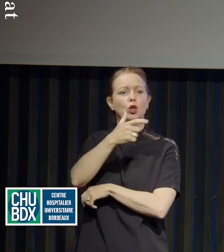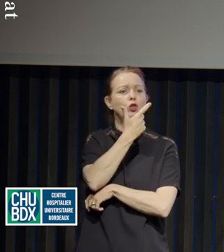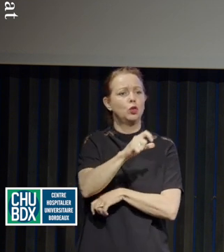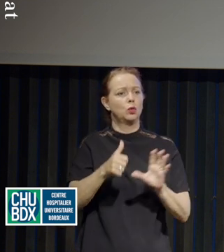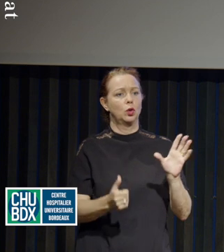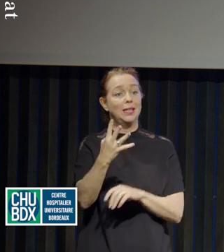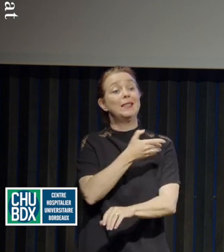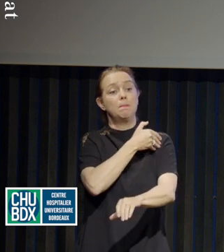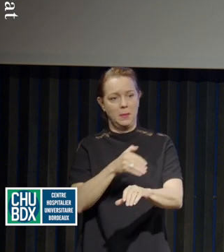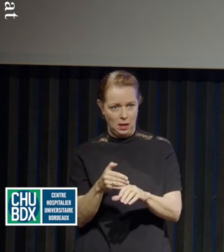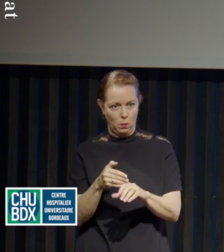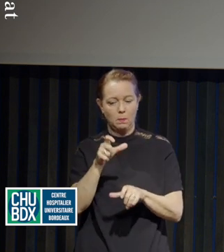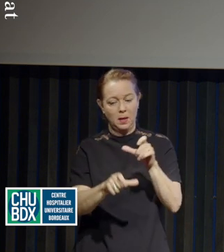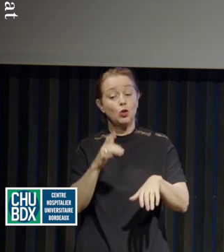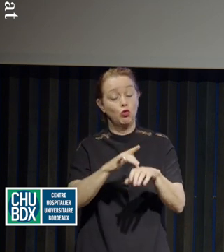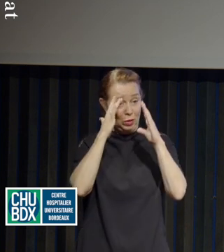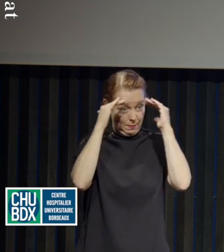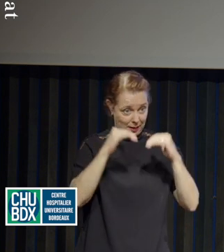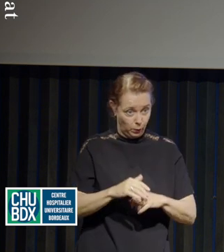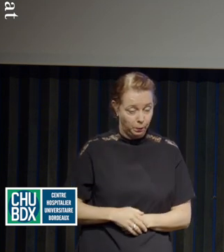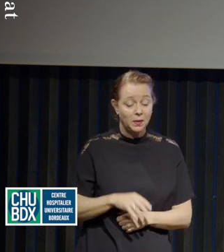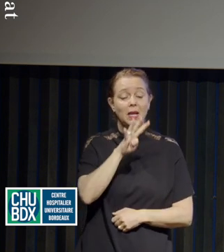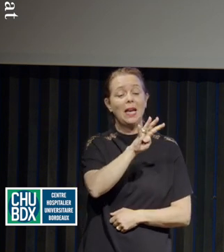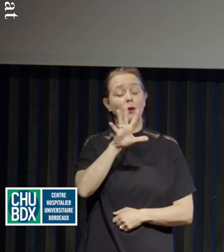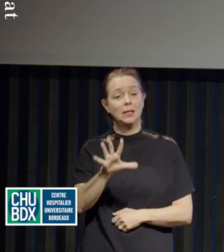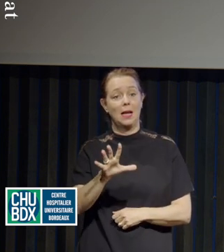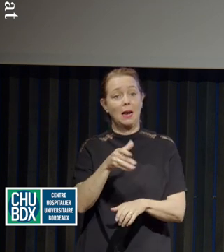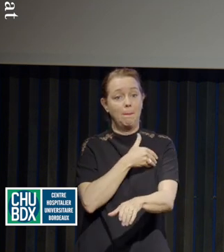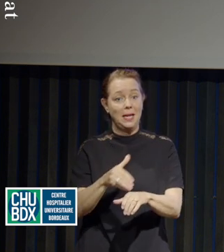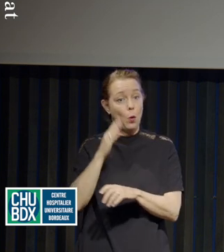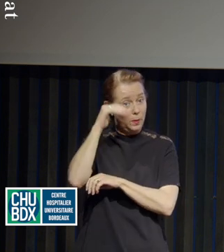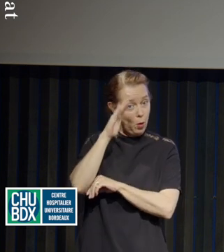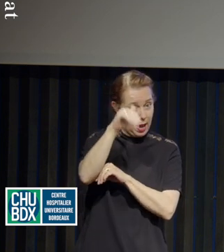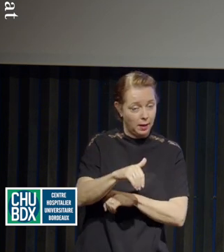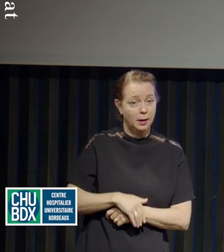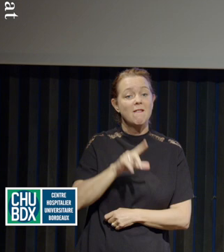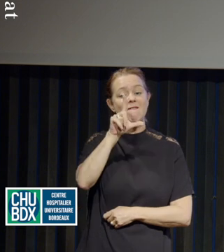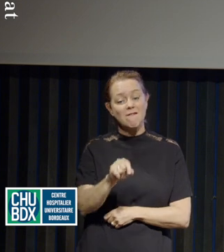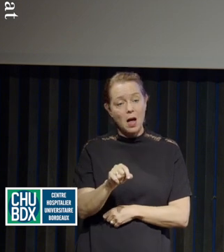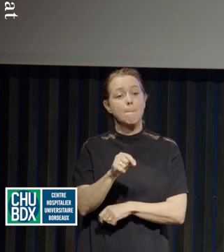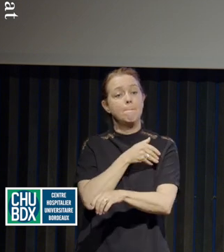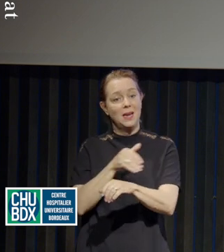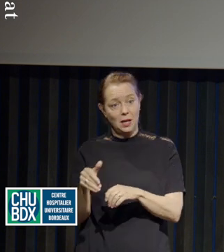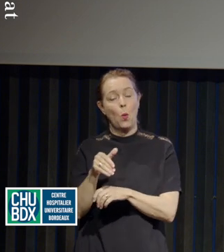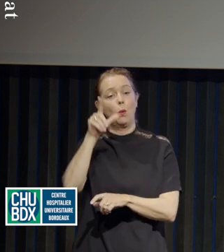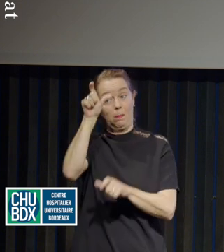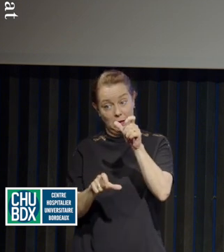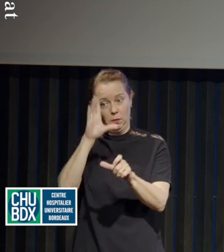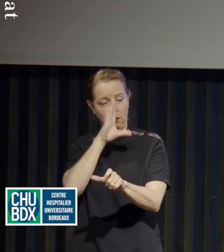millions de personnes souffrent de dépression, 45 millions de troubles bipolaires et 20 millions de schizophrénie.